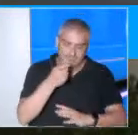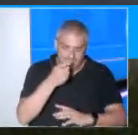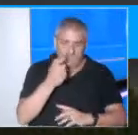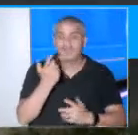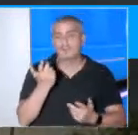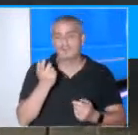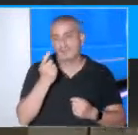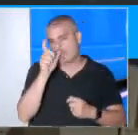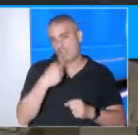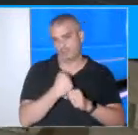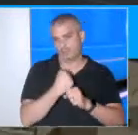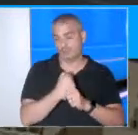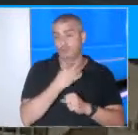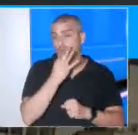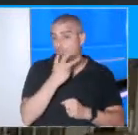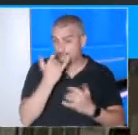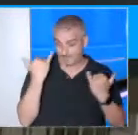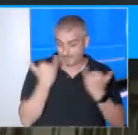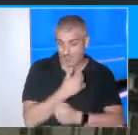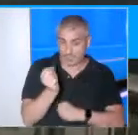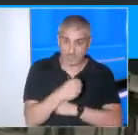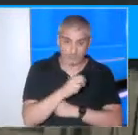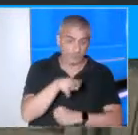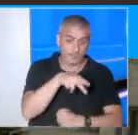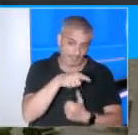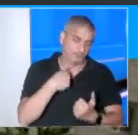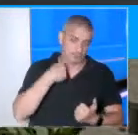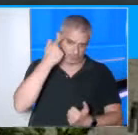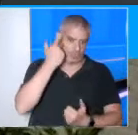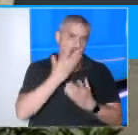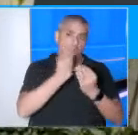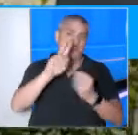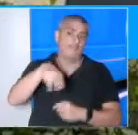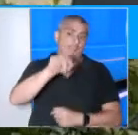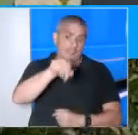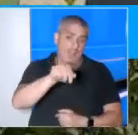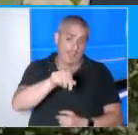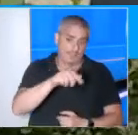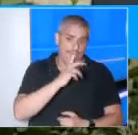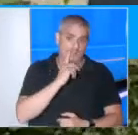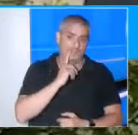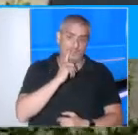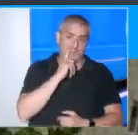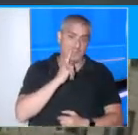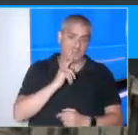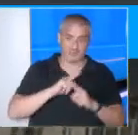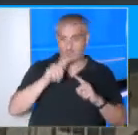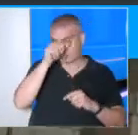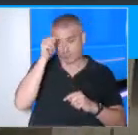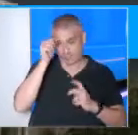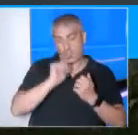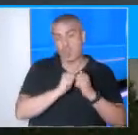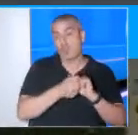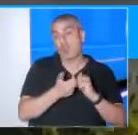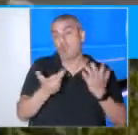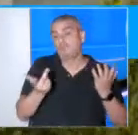מעשה ידי אדם. השאלה אם מדובר באמת ברשלנות של מטיילים, שאנחנו יודעים שיש כאן המון מטיילים בחודשי הקיץ,